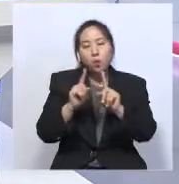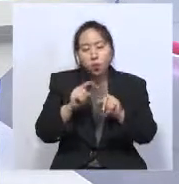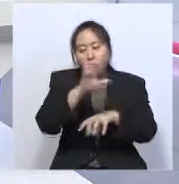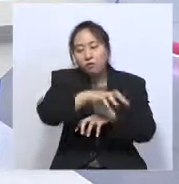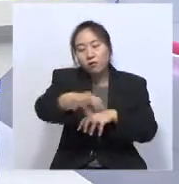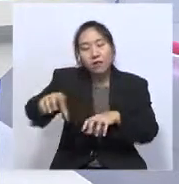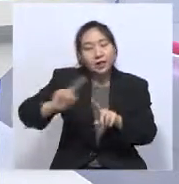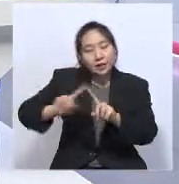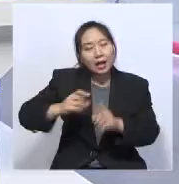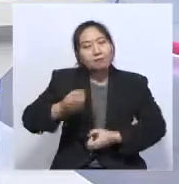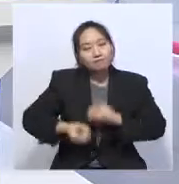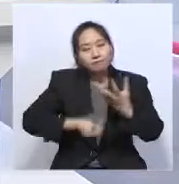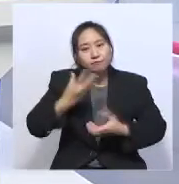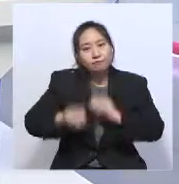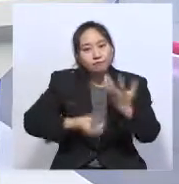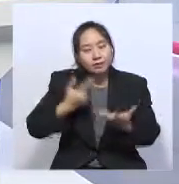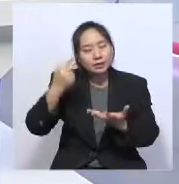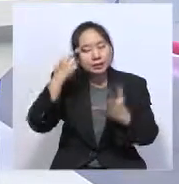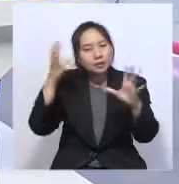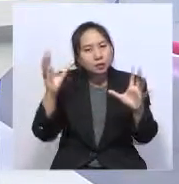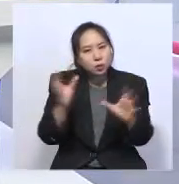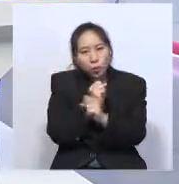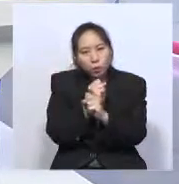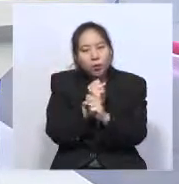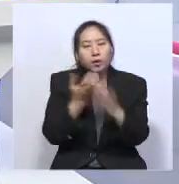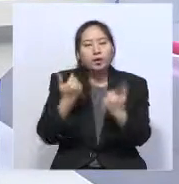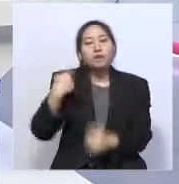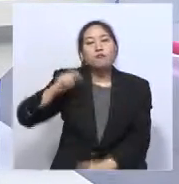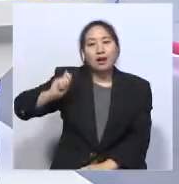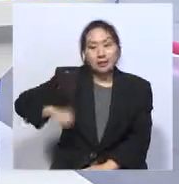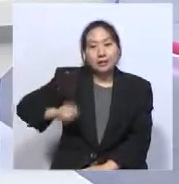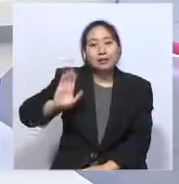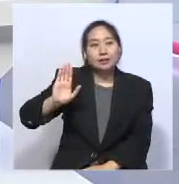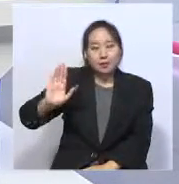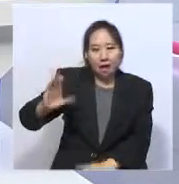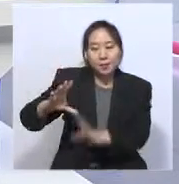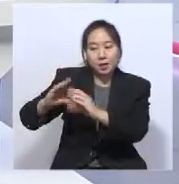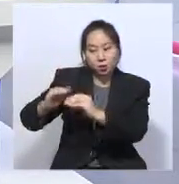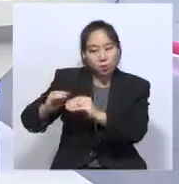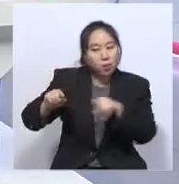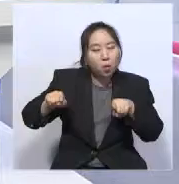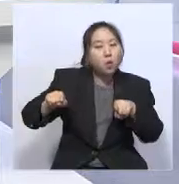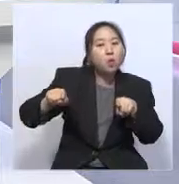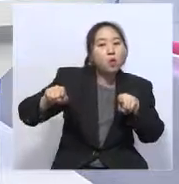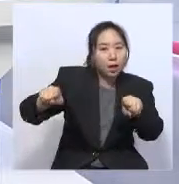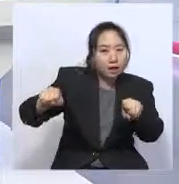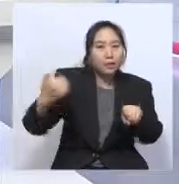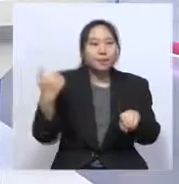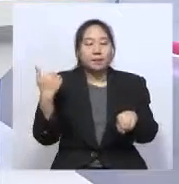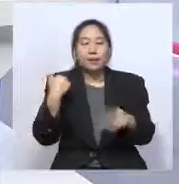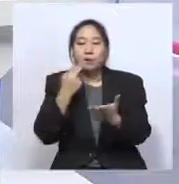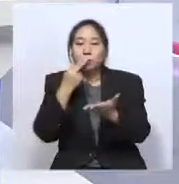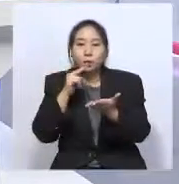ายฝ่ายมาแสดงความคิดเห็นกันนะคะเพื่อจะหาข้อยุติฝากศาลเองเนี่ยก็มีการประชุมกันคู่ขนานกันไปนะคะแล้วก็มีการน